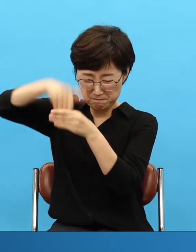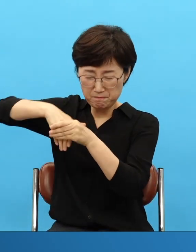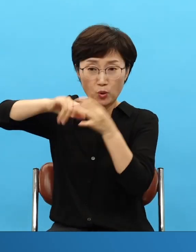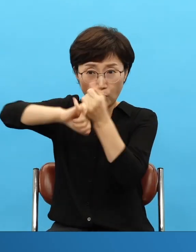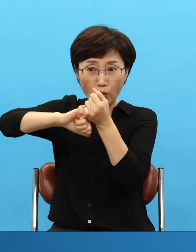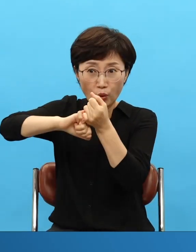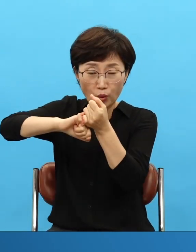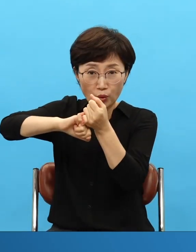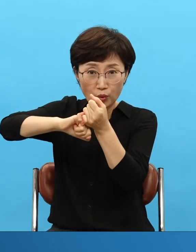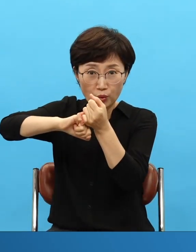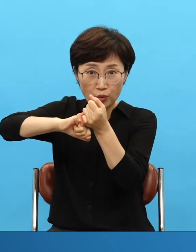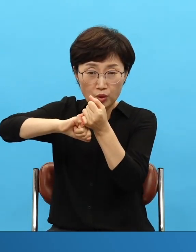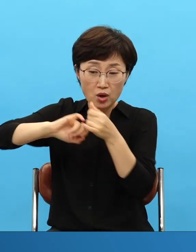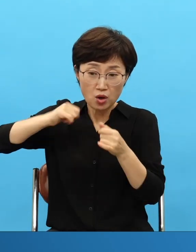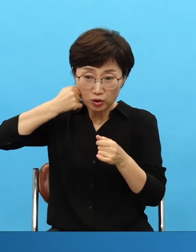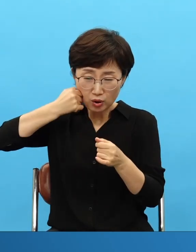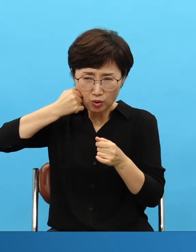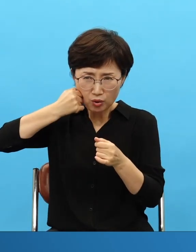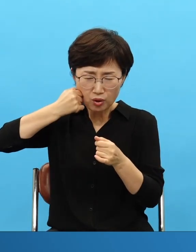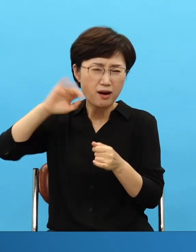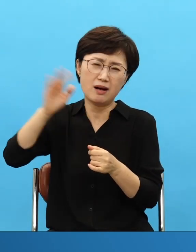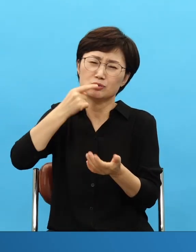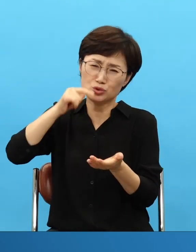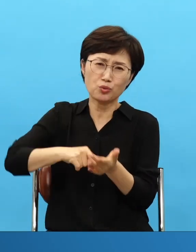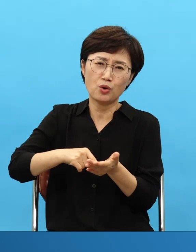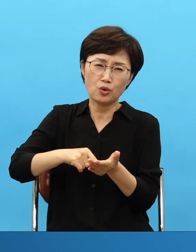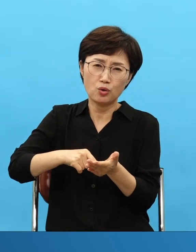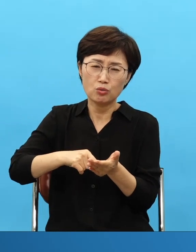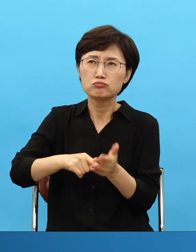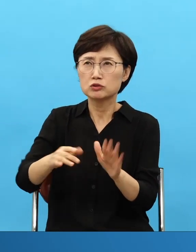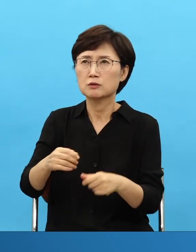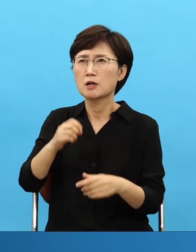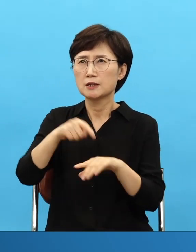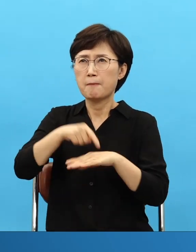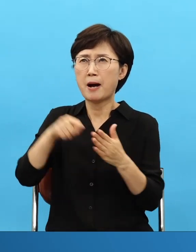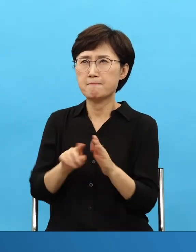of you today. 어려운 거 없어요. 그냥 말씀으로 심으면 돼요. It's not difficult